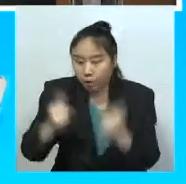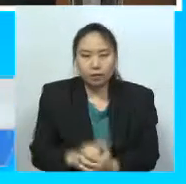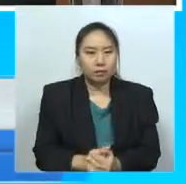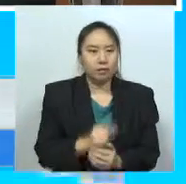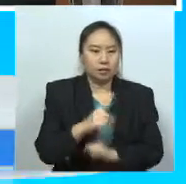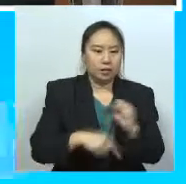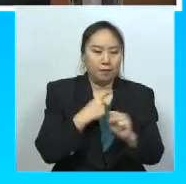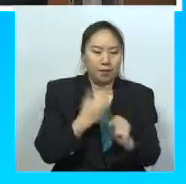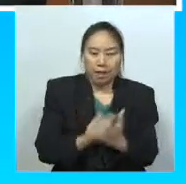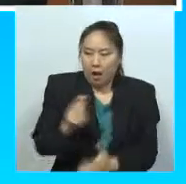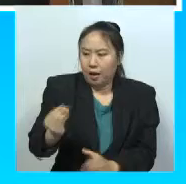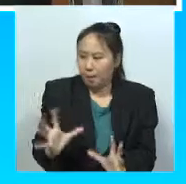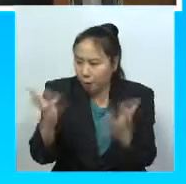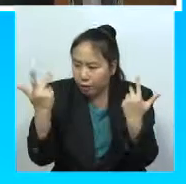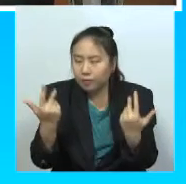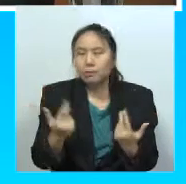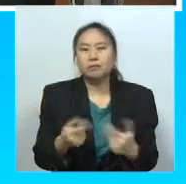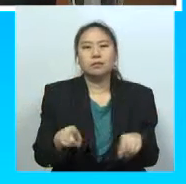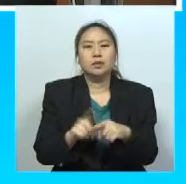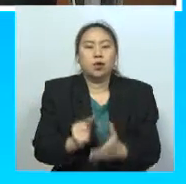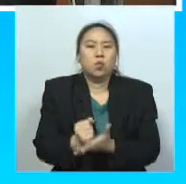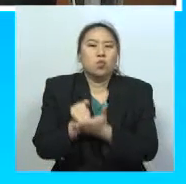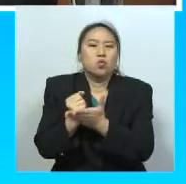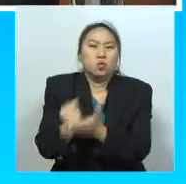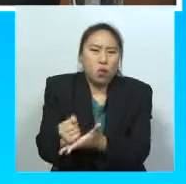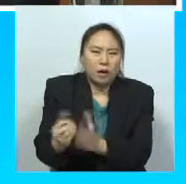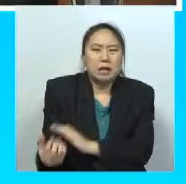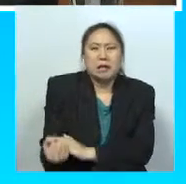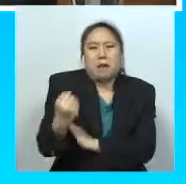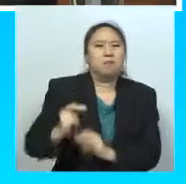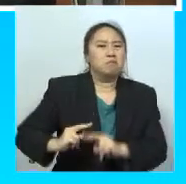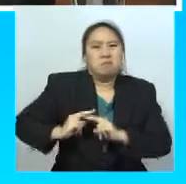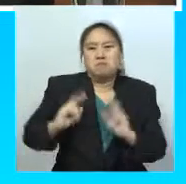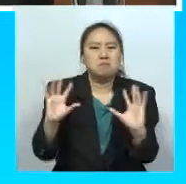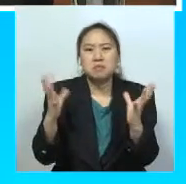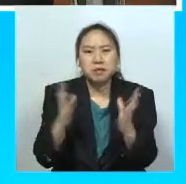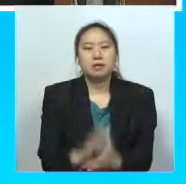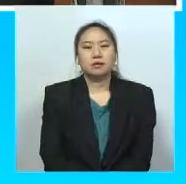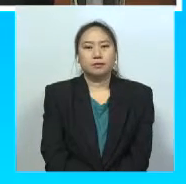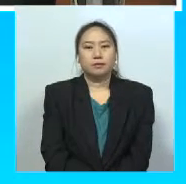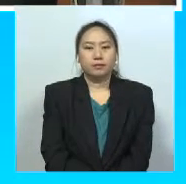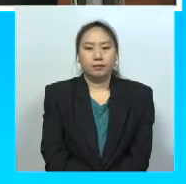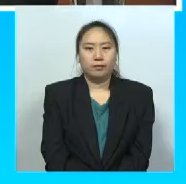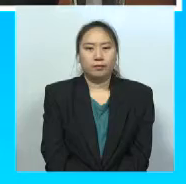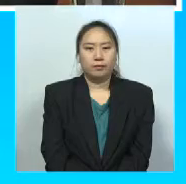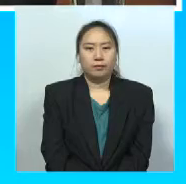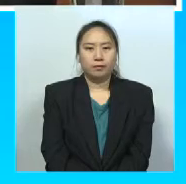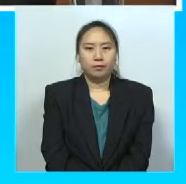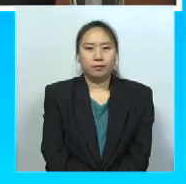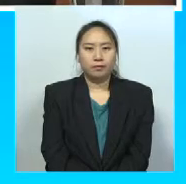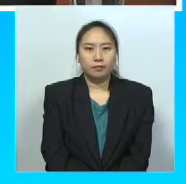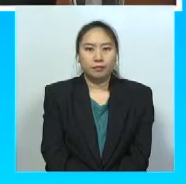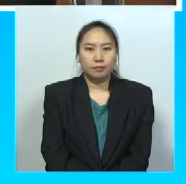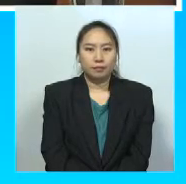ปีท่านไม่ได้ช่วยเขาให้เข้มแข็งขึ้นได้หรือยืนหยัดอยู่ได้นะครับ